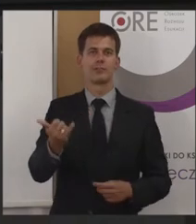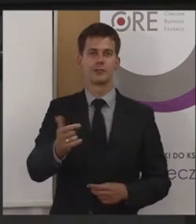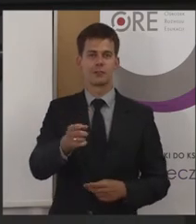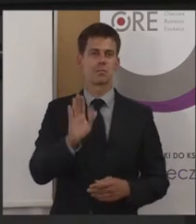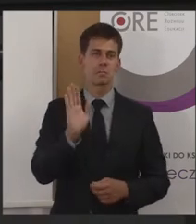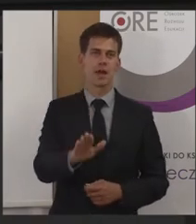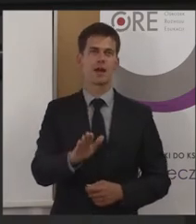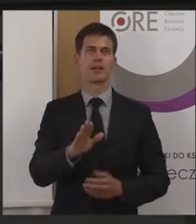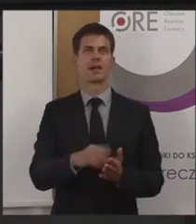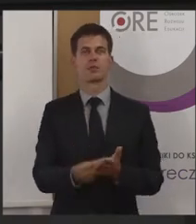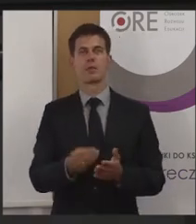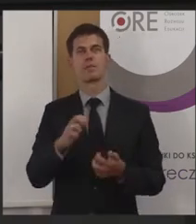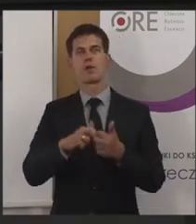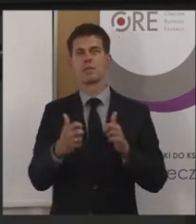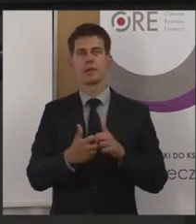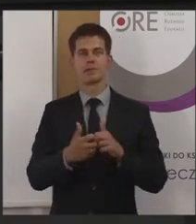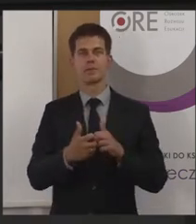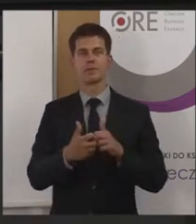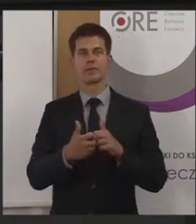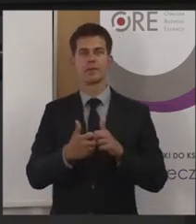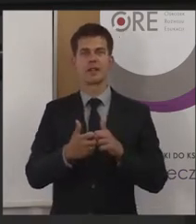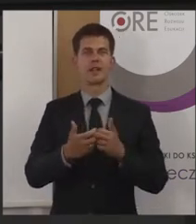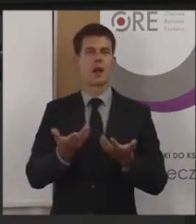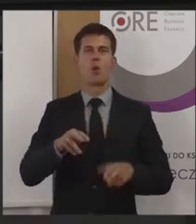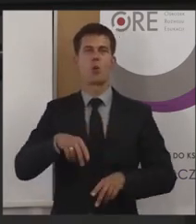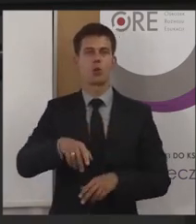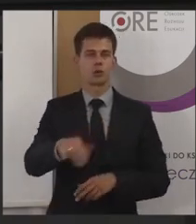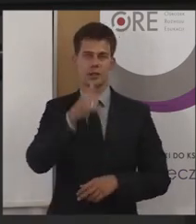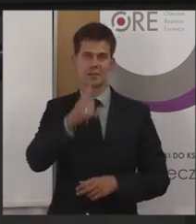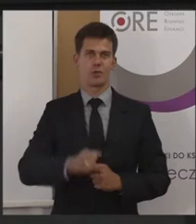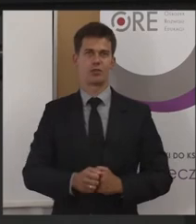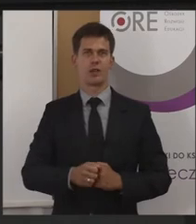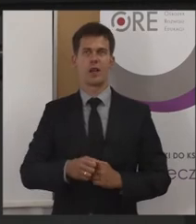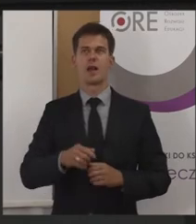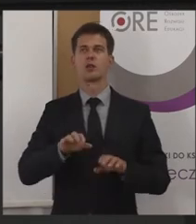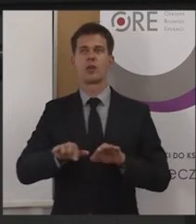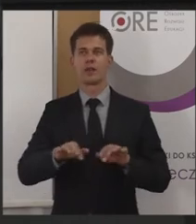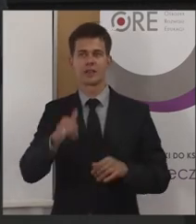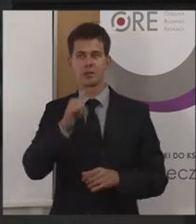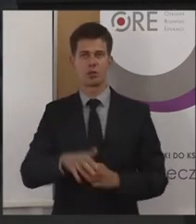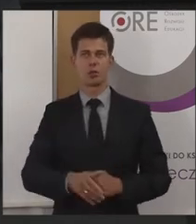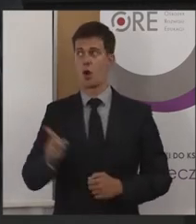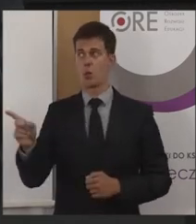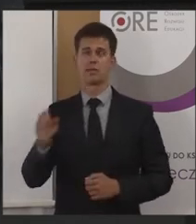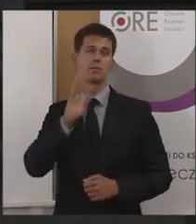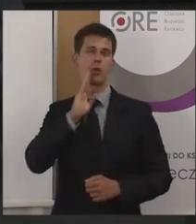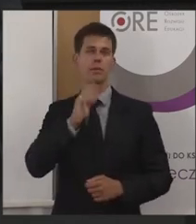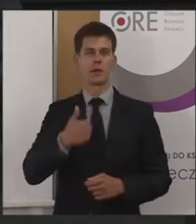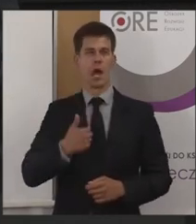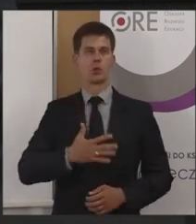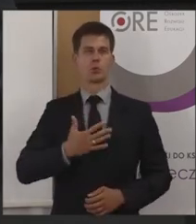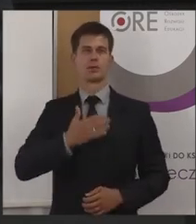które mają problemy manualne. Ja jestem ich takim starszym kolegą, który już jakąś